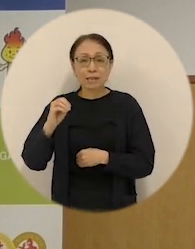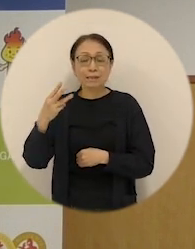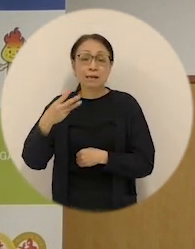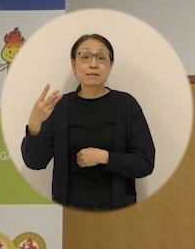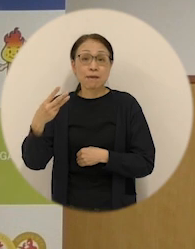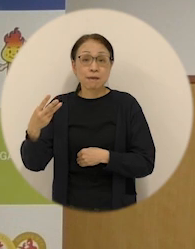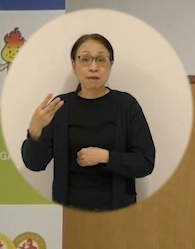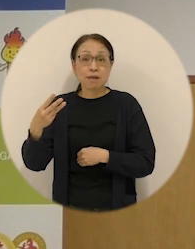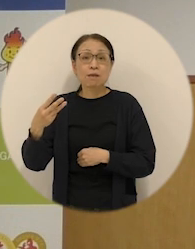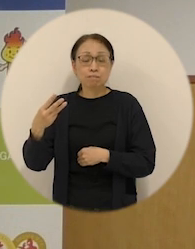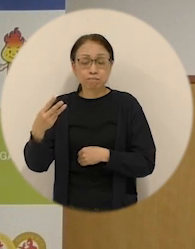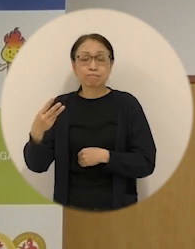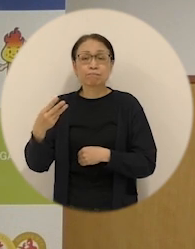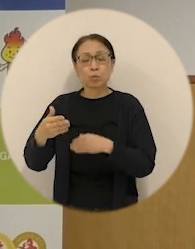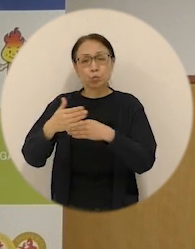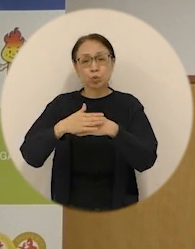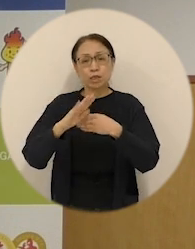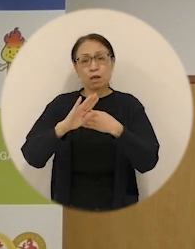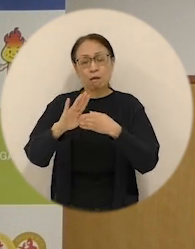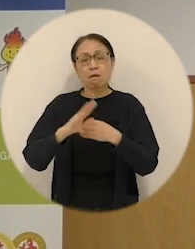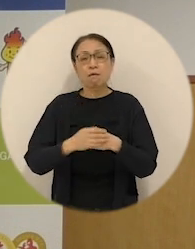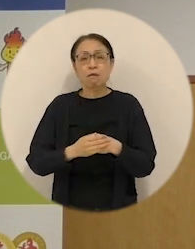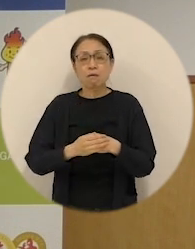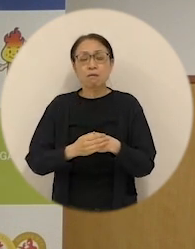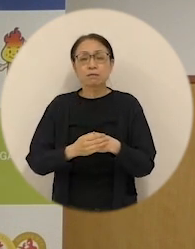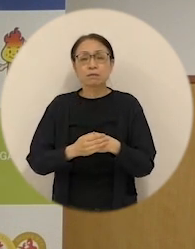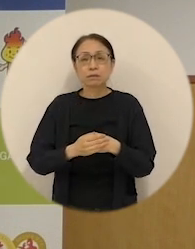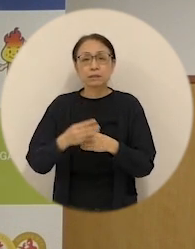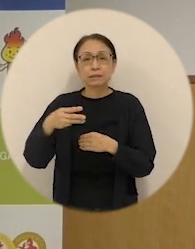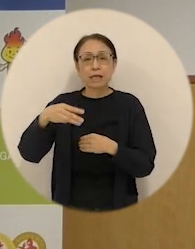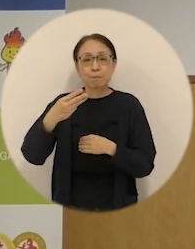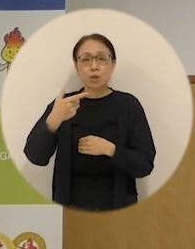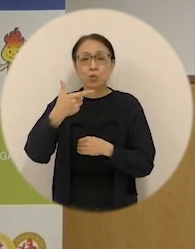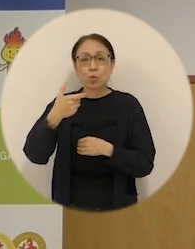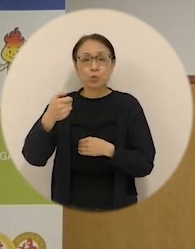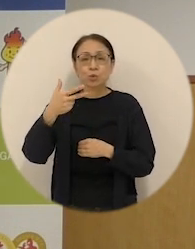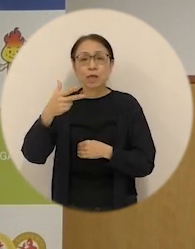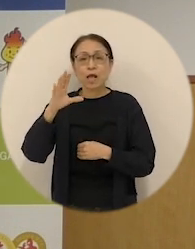3億7354万3000円の追加で、補正後の予算額は